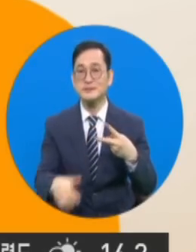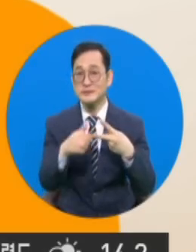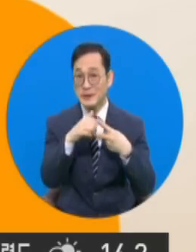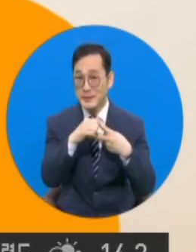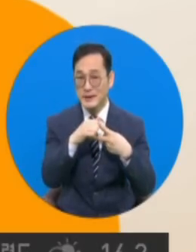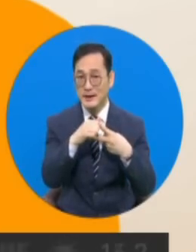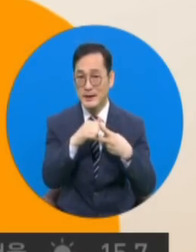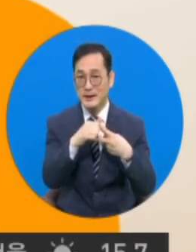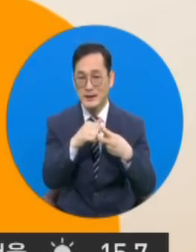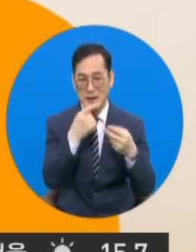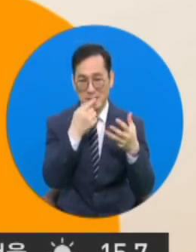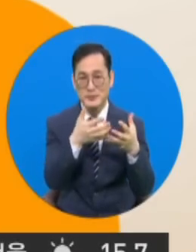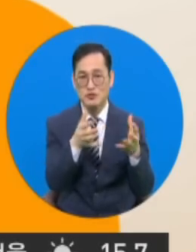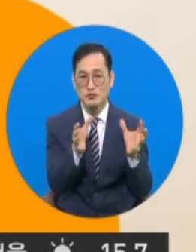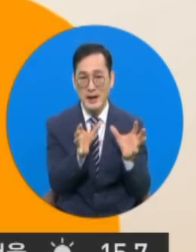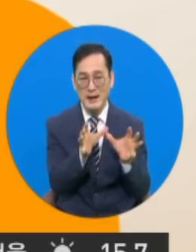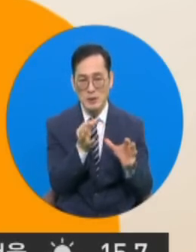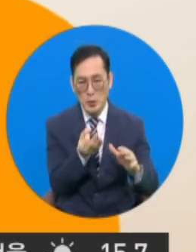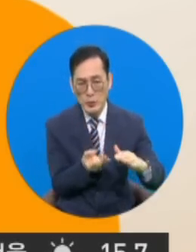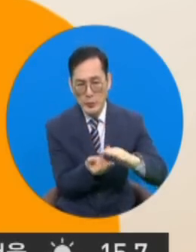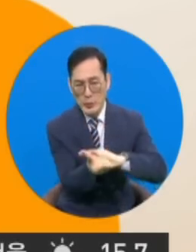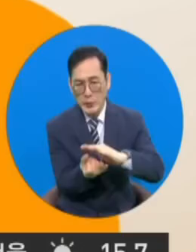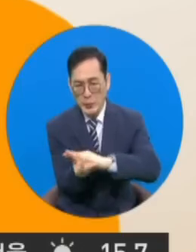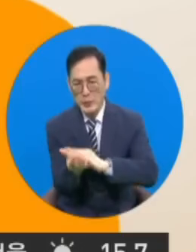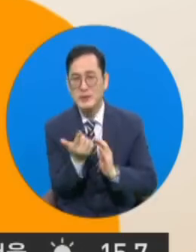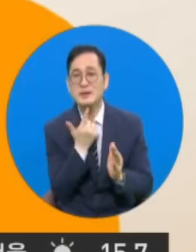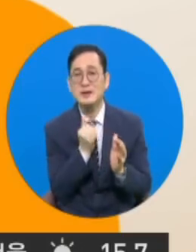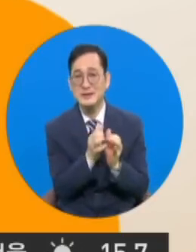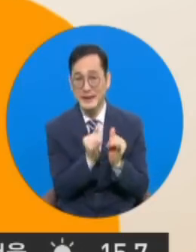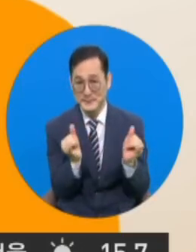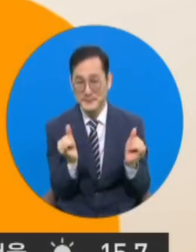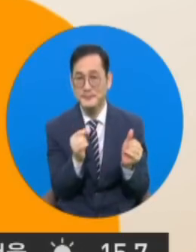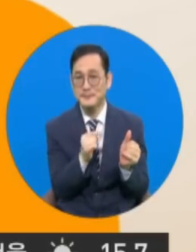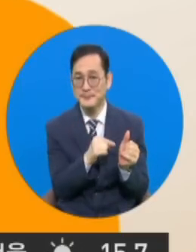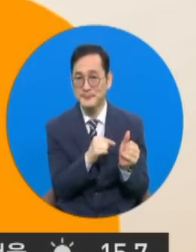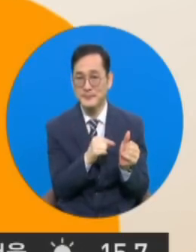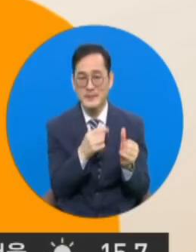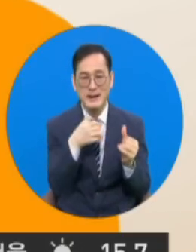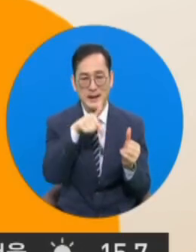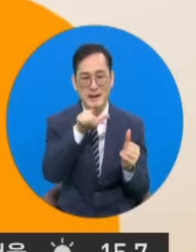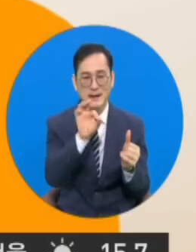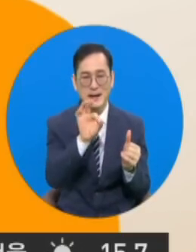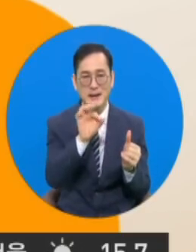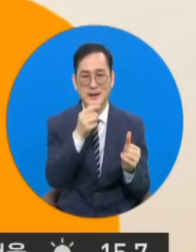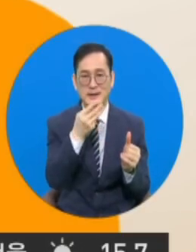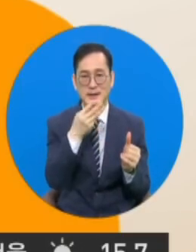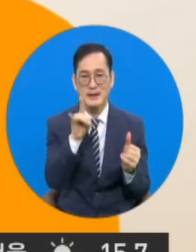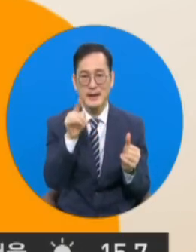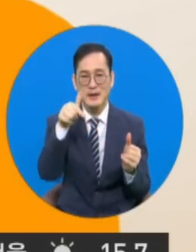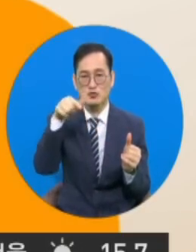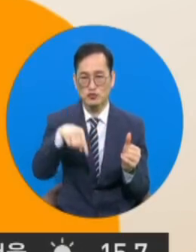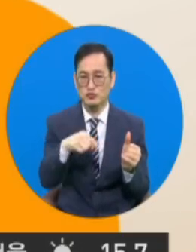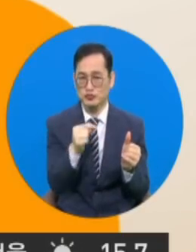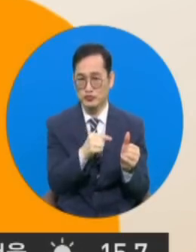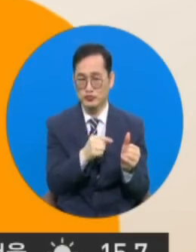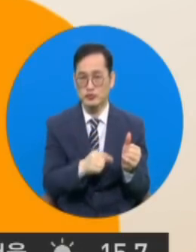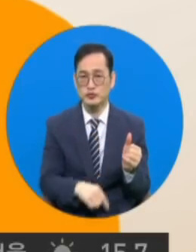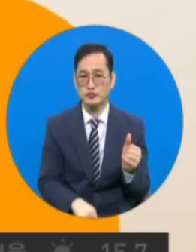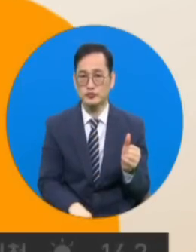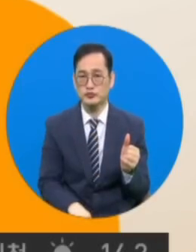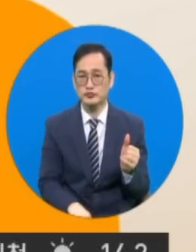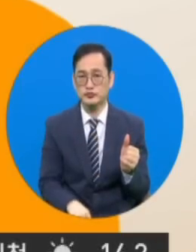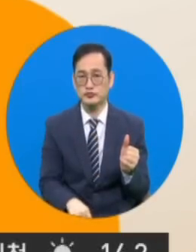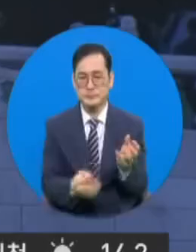첫 번째 소식은 민주당 전당대회 돈 봉투 의혹의 핵심 당사자 중 한 명인 강내구 시가